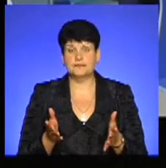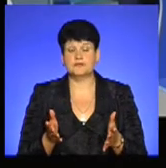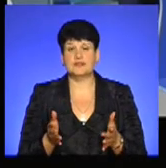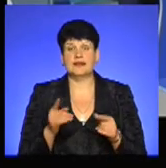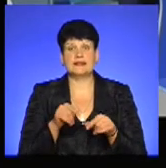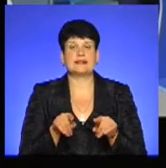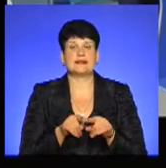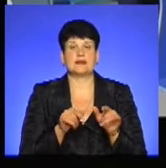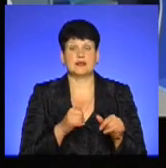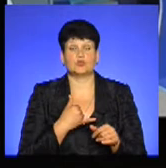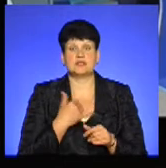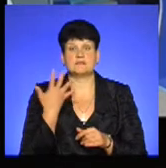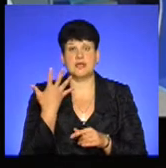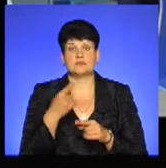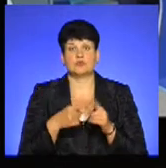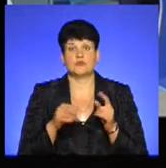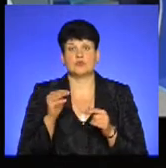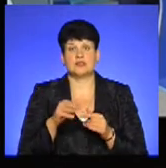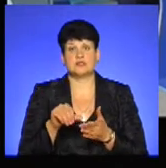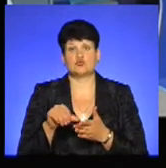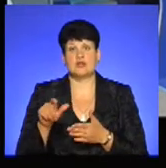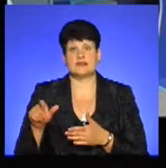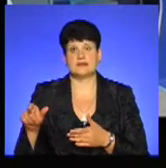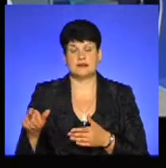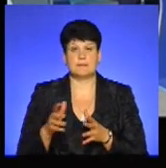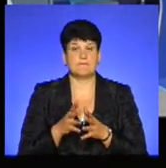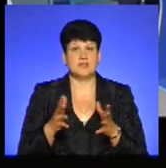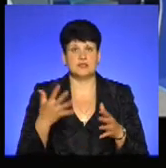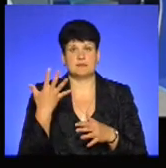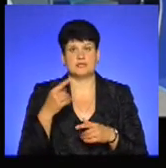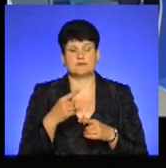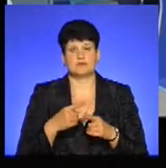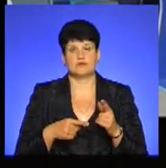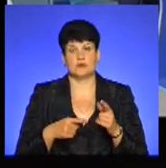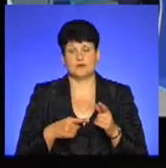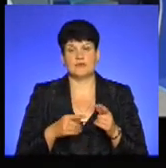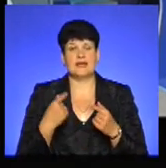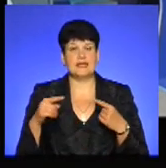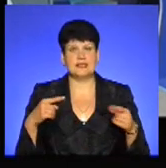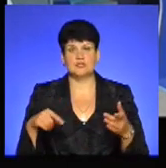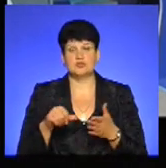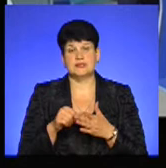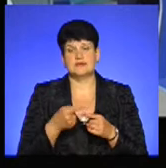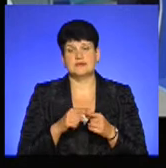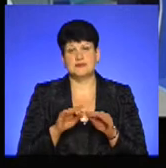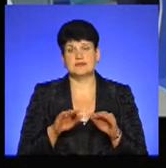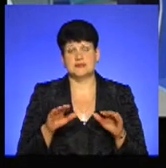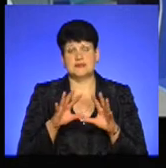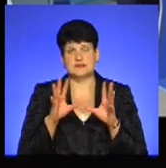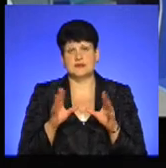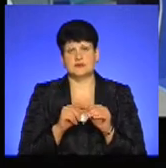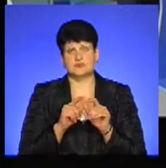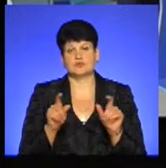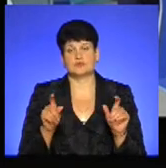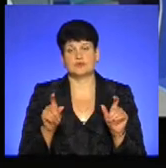нас 5,5 тисяч учасників зареєстровано, понад 5,5 тисячі. Інші учасники – це учні загальної середньої освіти,